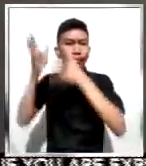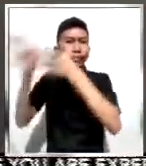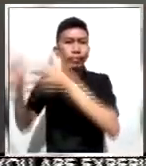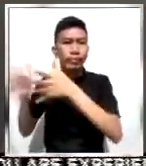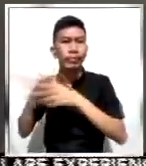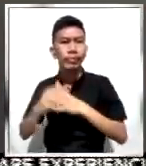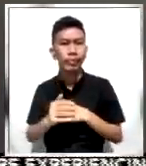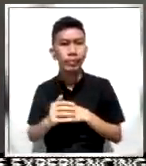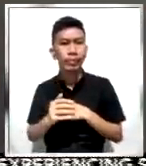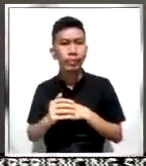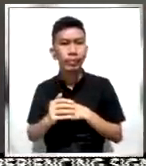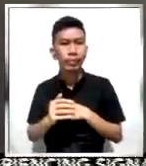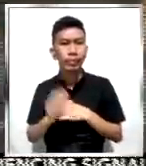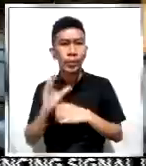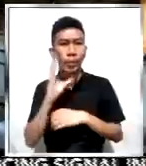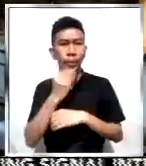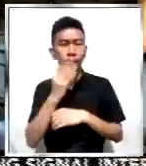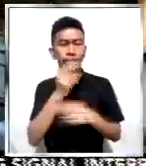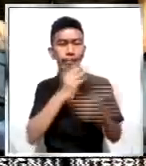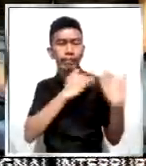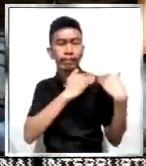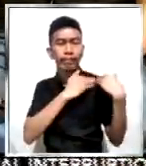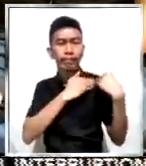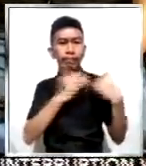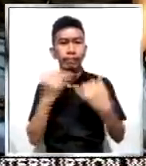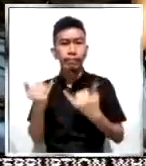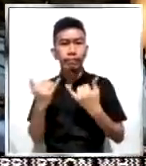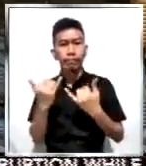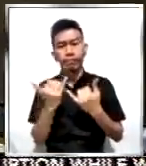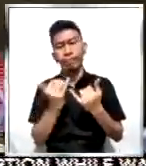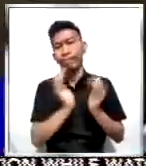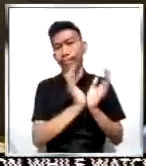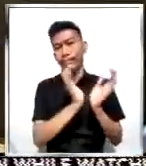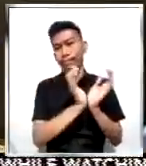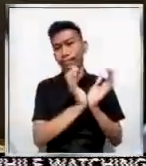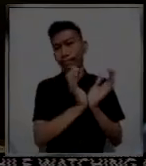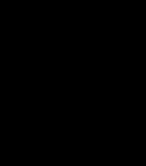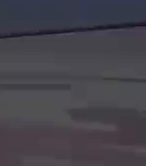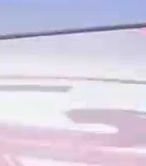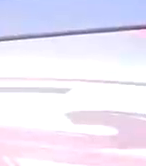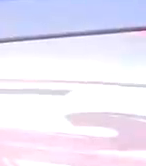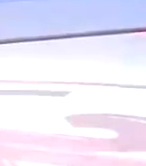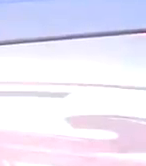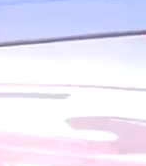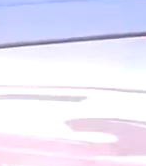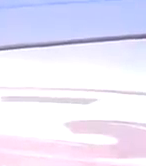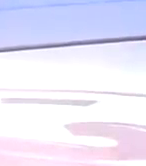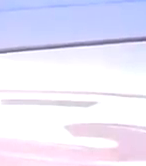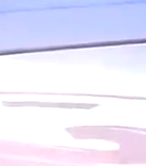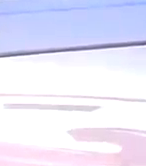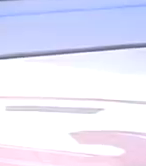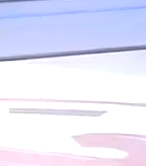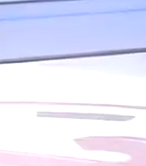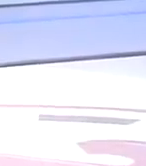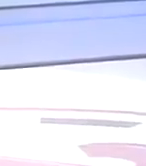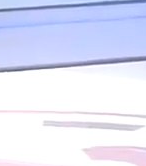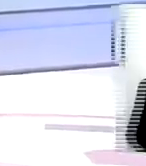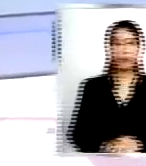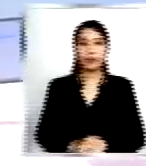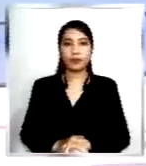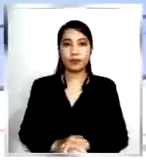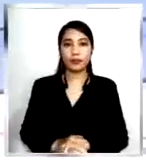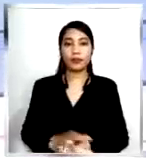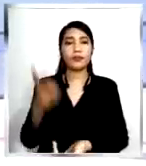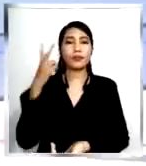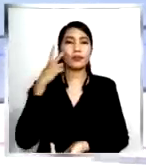Social Welfare ang matanda. June Veneracion, Nakatutok, 24 Oras. Larawan ng diskarte at pagpupursige